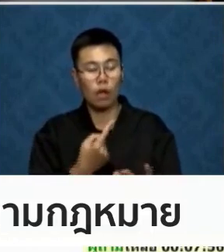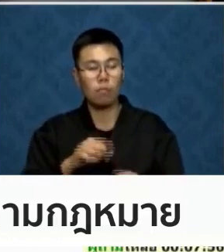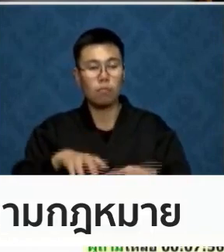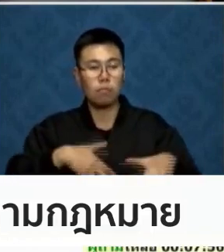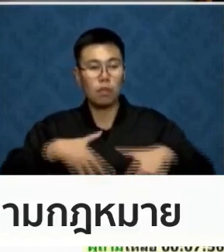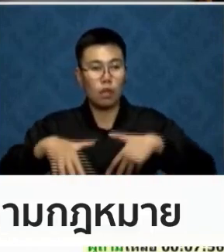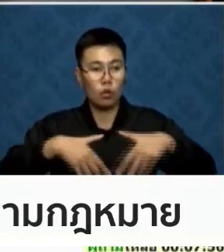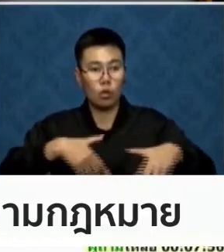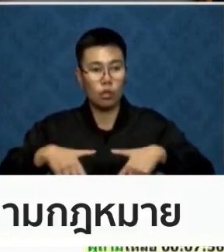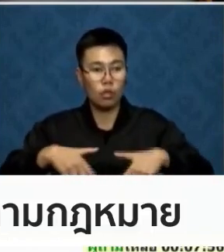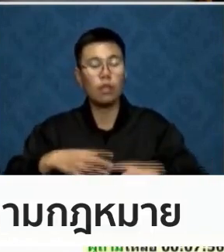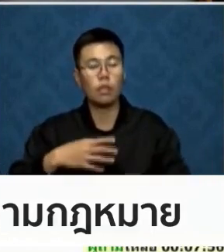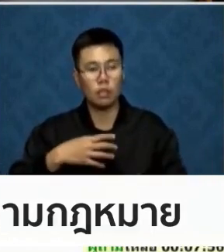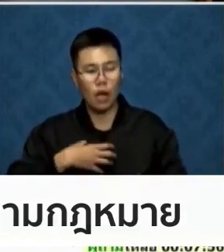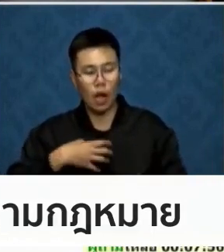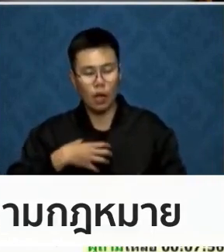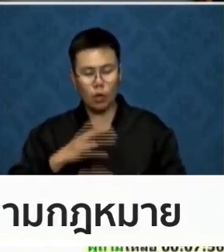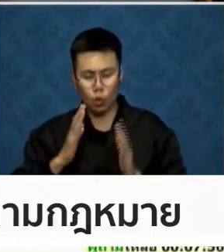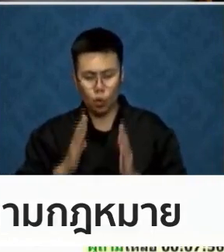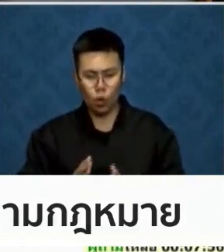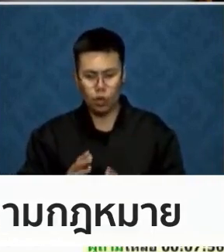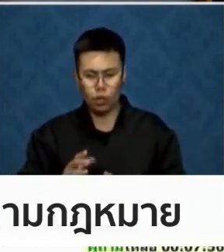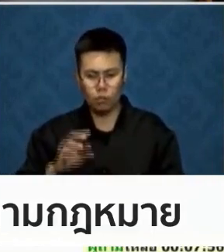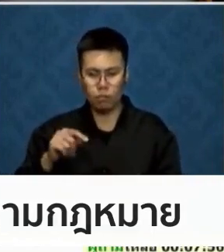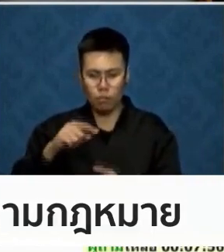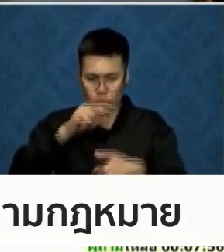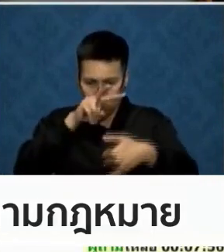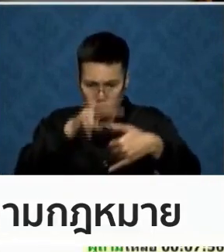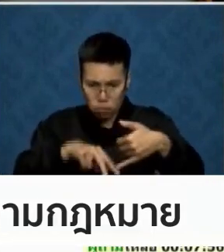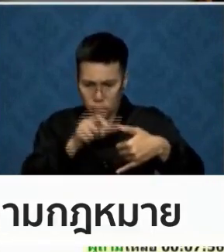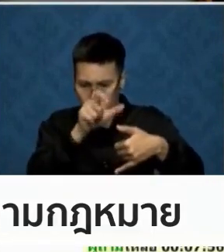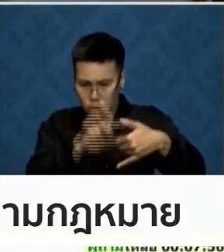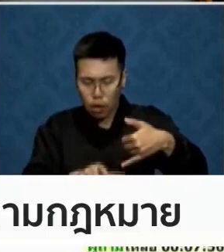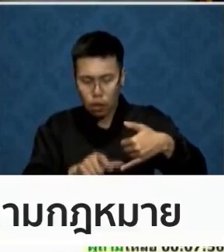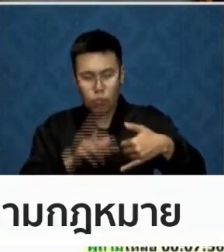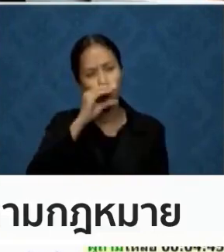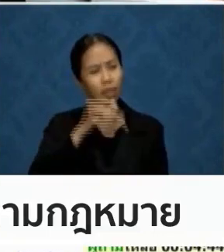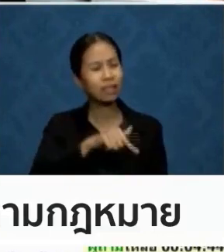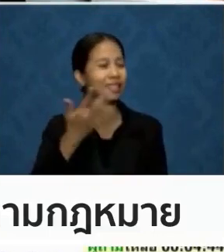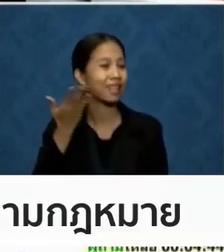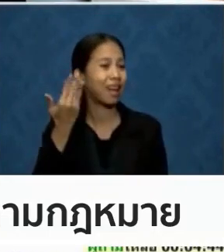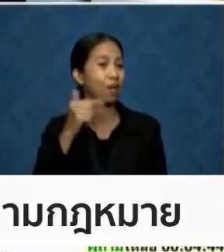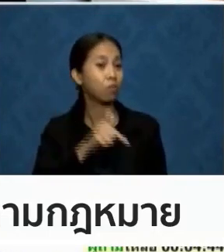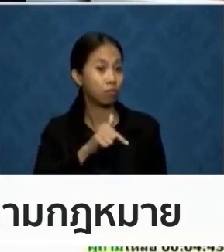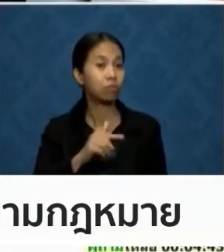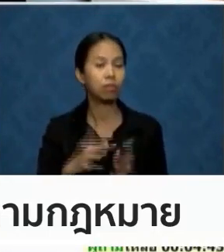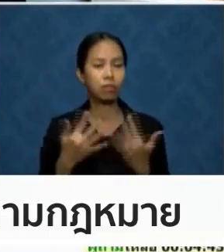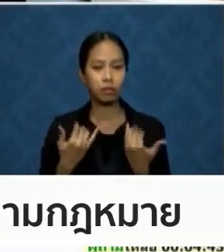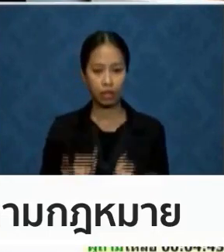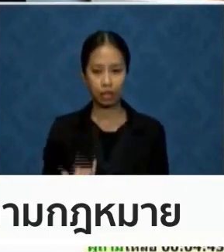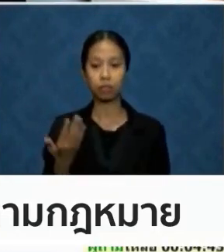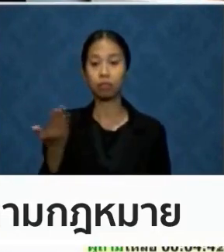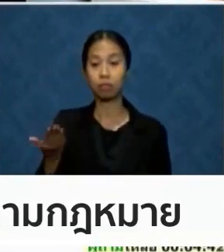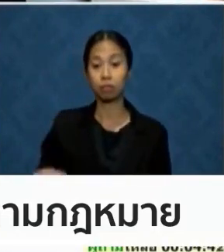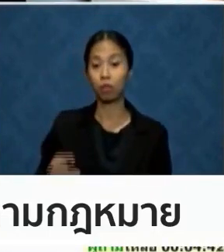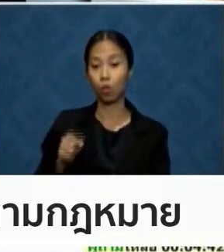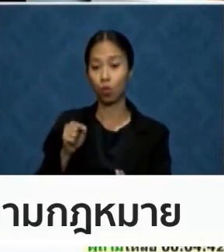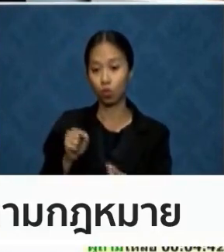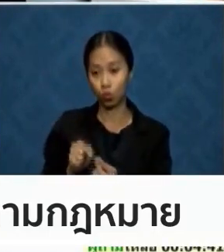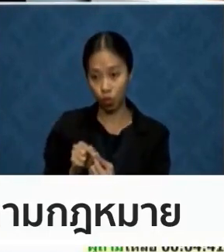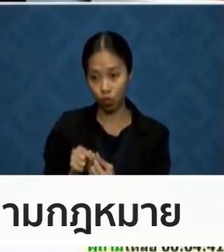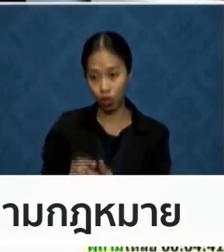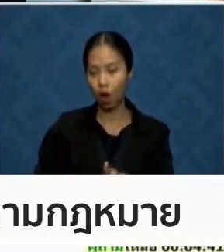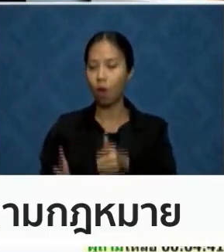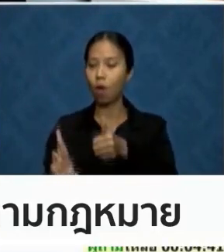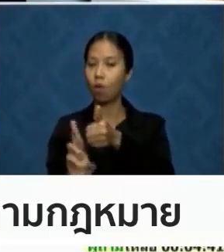เพราะต้องการคนที่เหมาะสมเข้ามาพัฒนาในพื้นที่ของตนเอง เราก็จะพบว่าในการแต่งตั้งระดับ